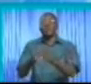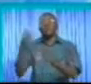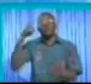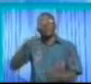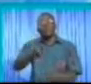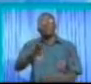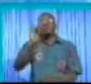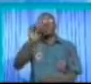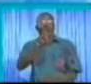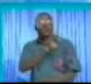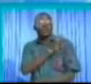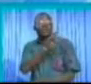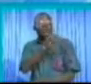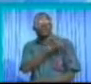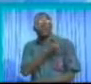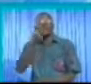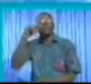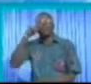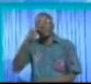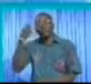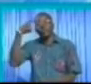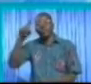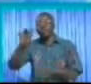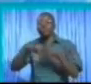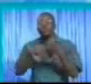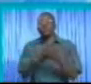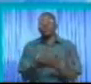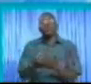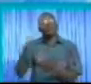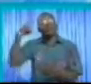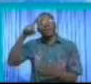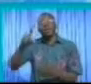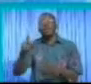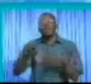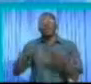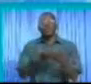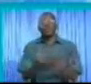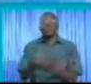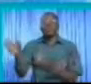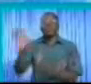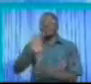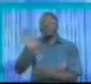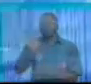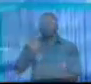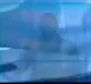Nikindo vous retrouve demain pour le Midi Magazine. Bon après-midi à toutes et à tous.